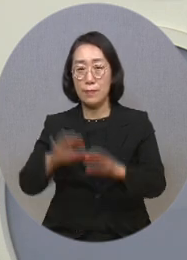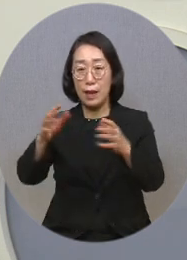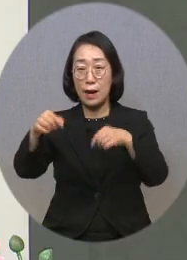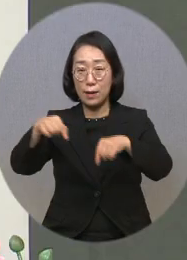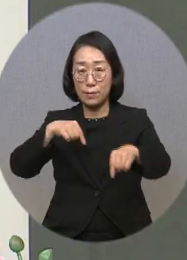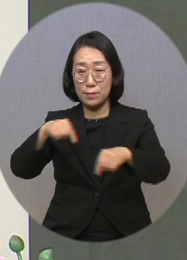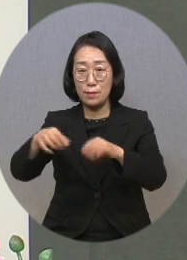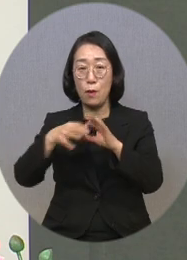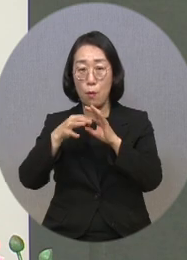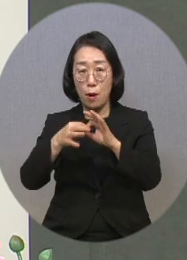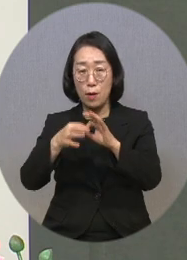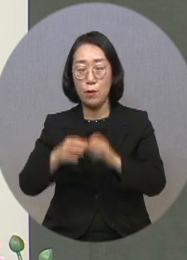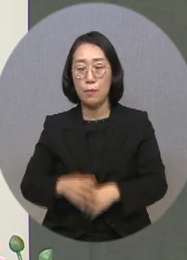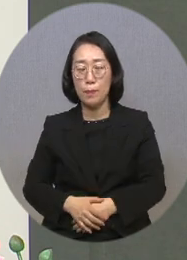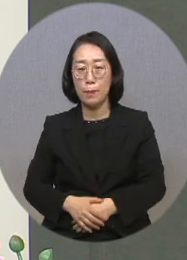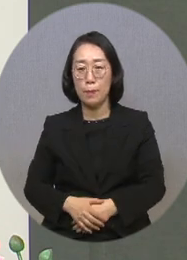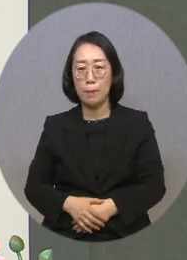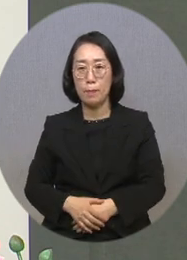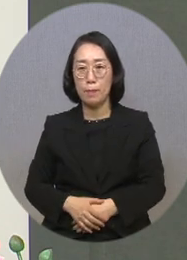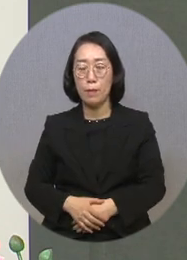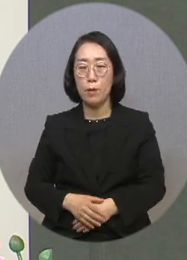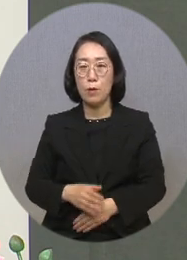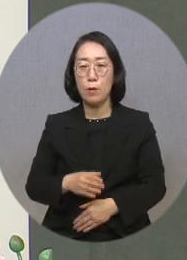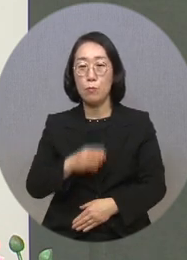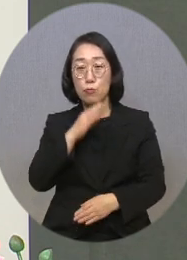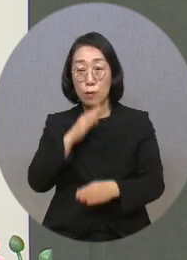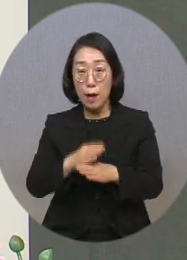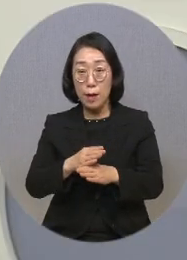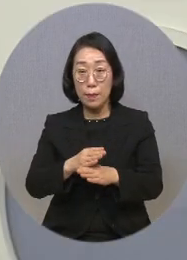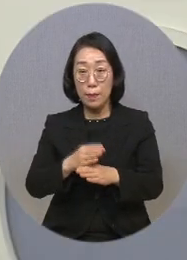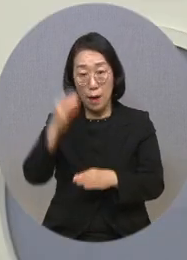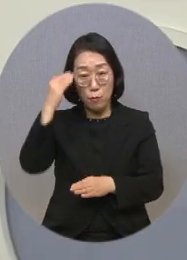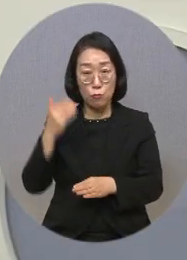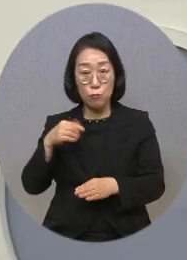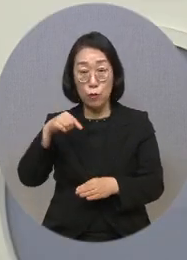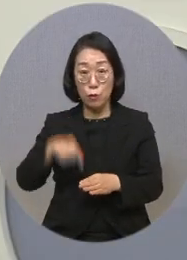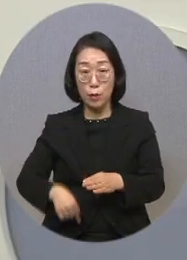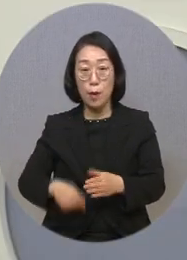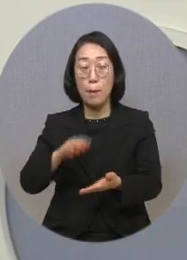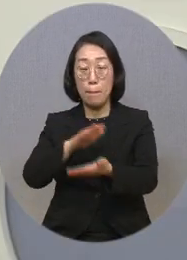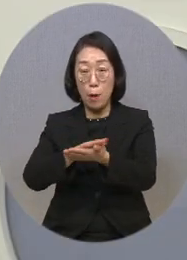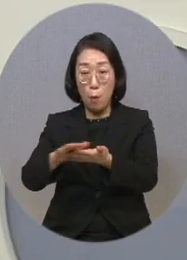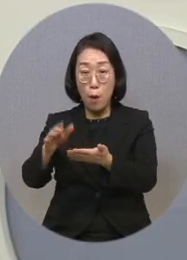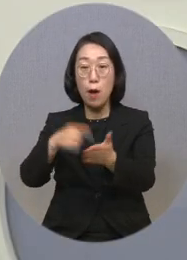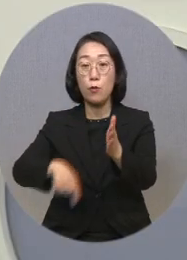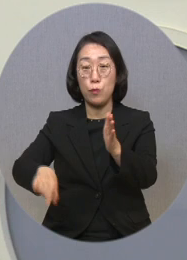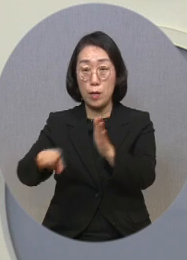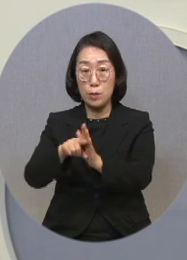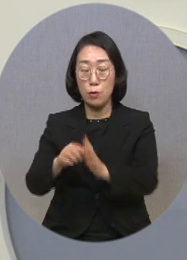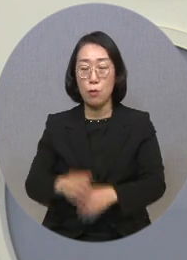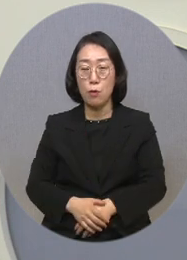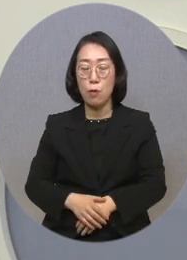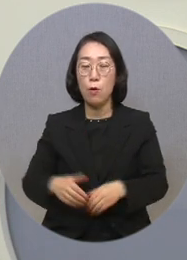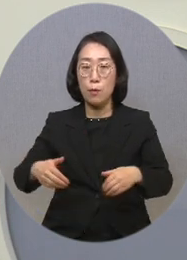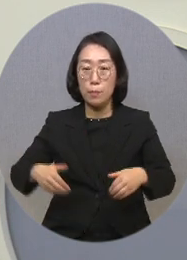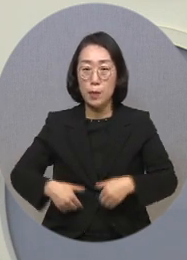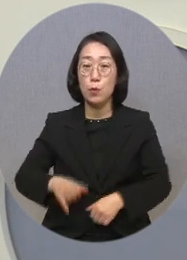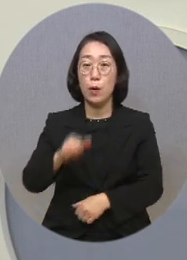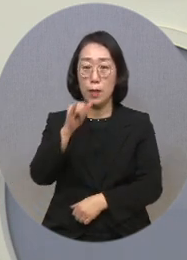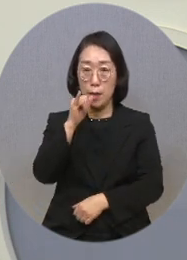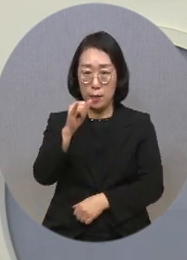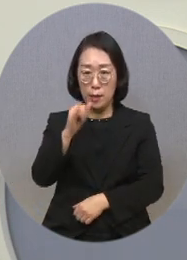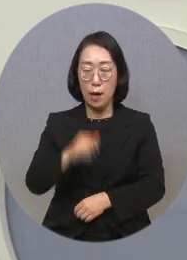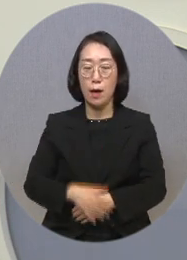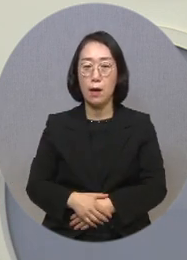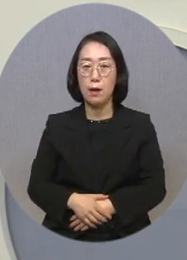가지고 우리나라가 남북 평화를 하려면 반드시 필요한 게 있다라는 그러한